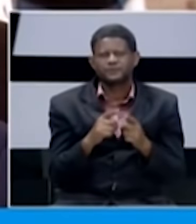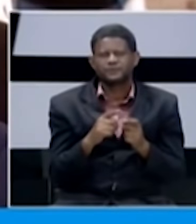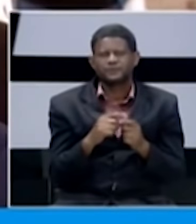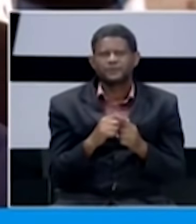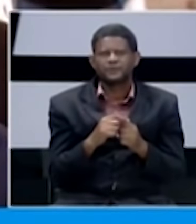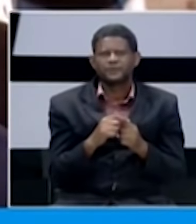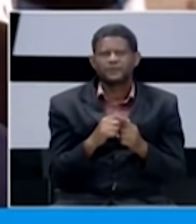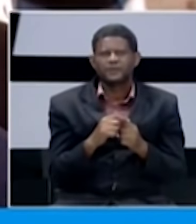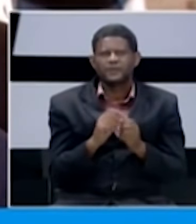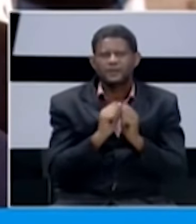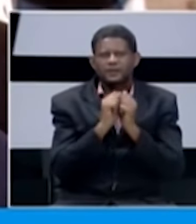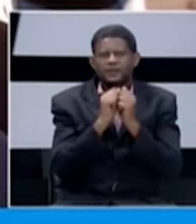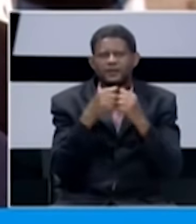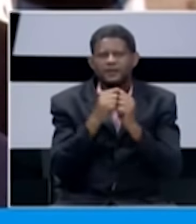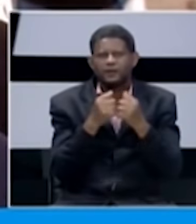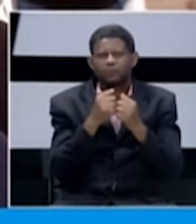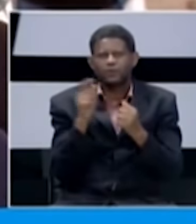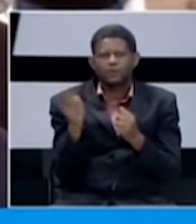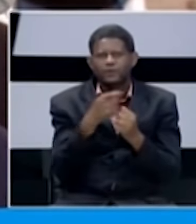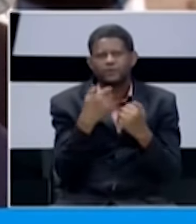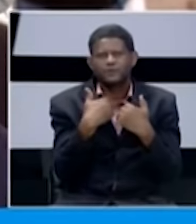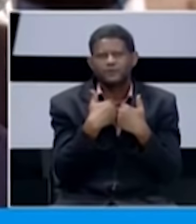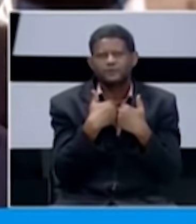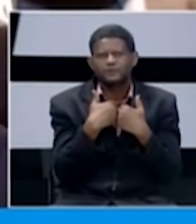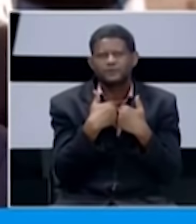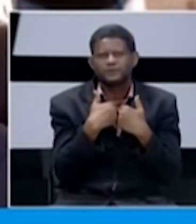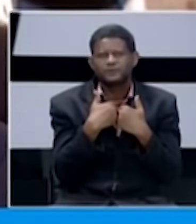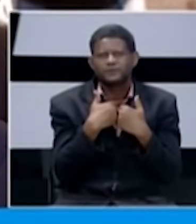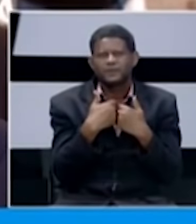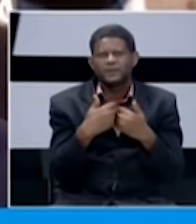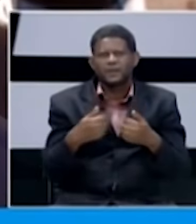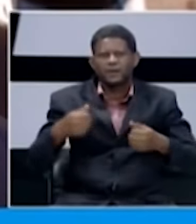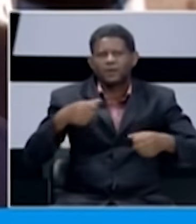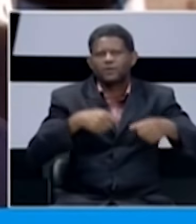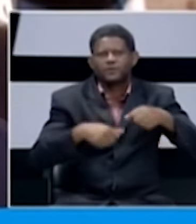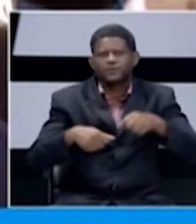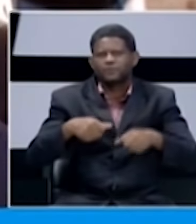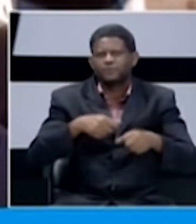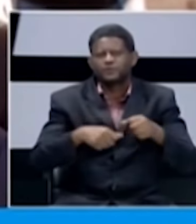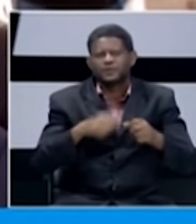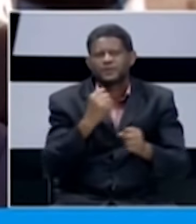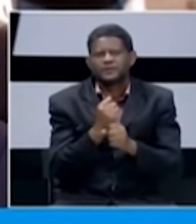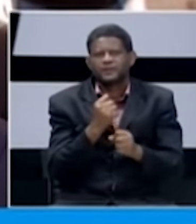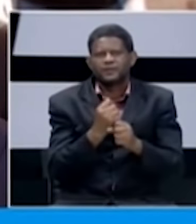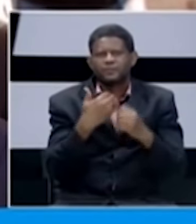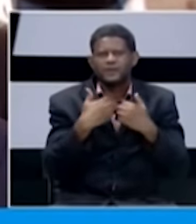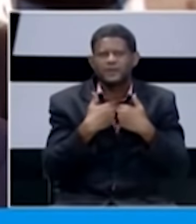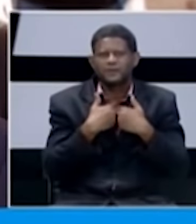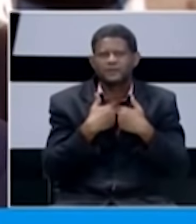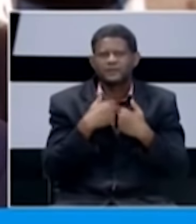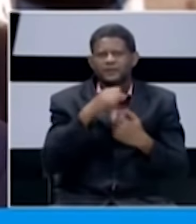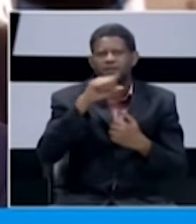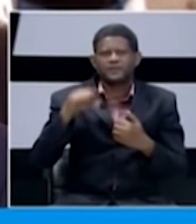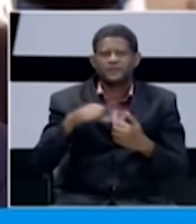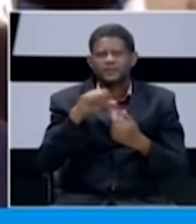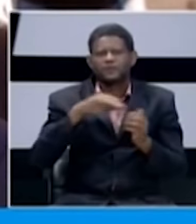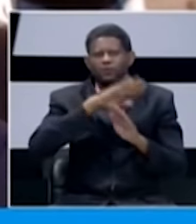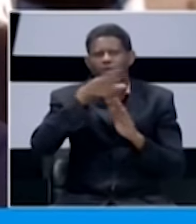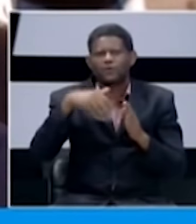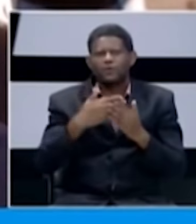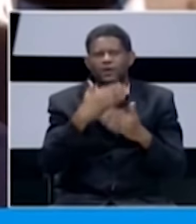نباني دابو هوين اللو زها تحنافيس أم صريحة مولو نجرا كل عينة